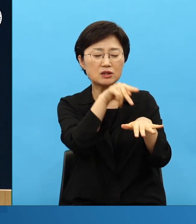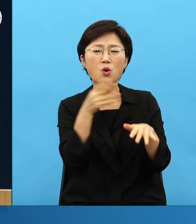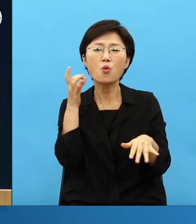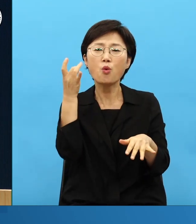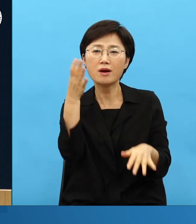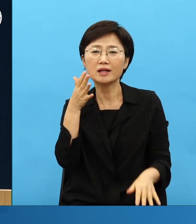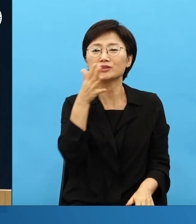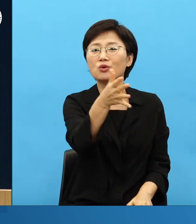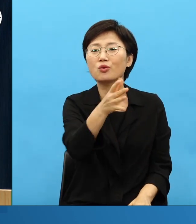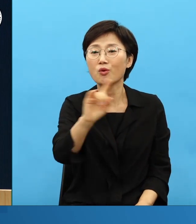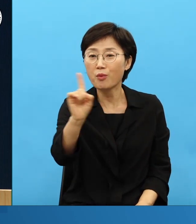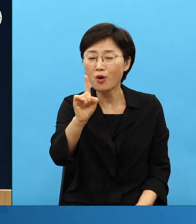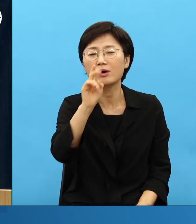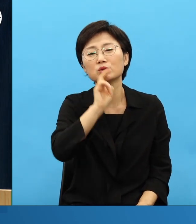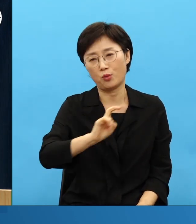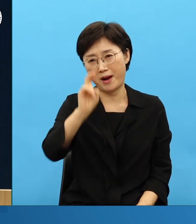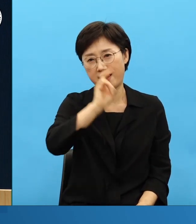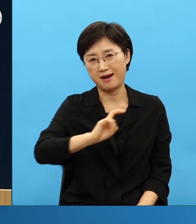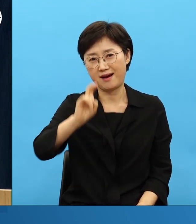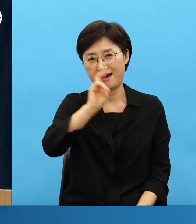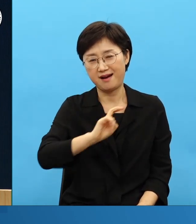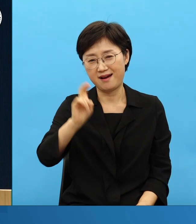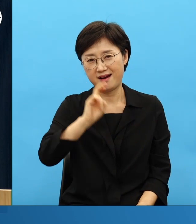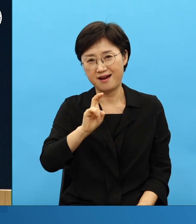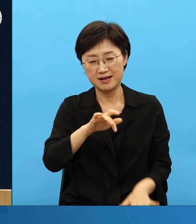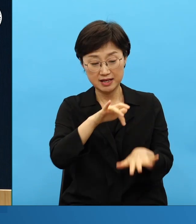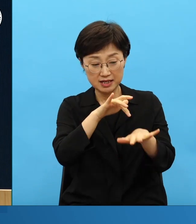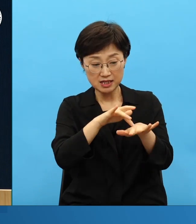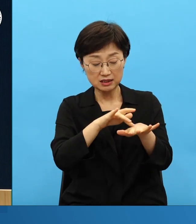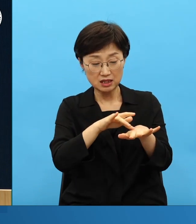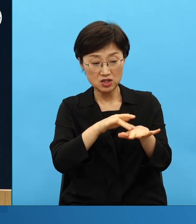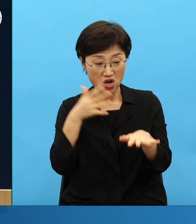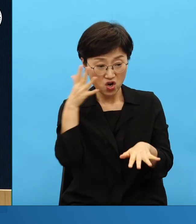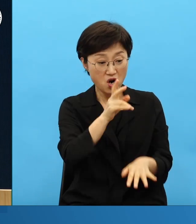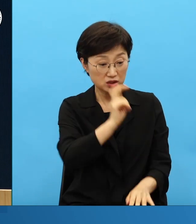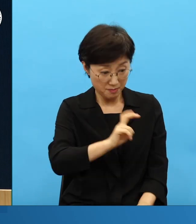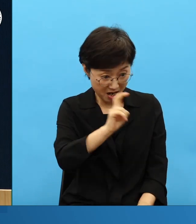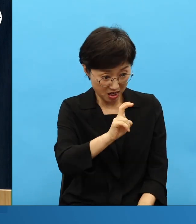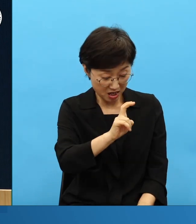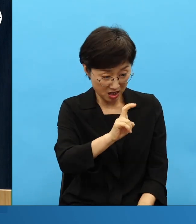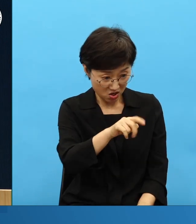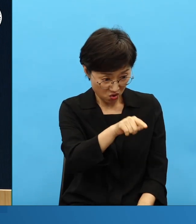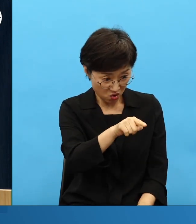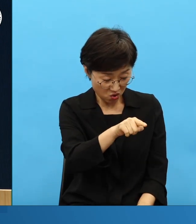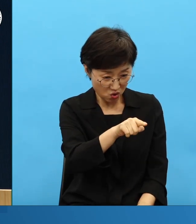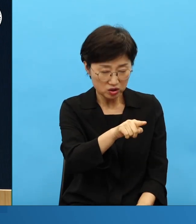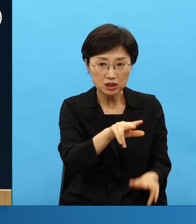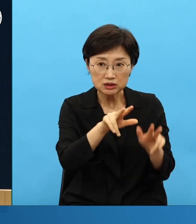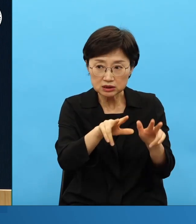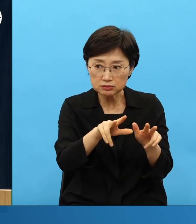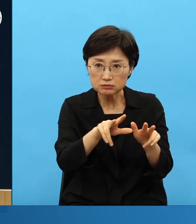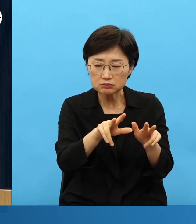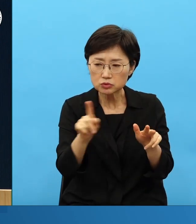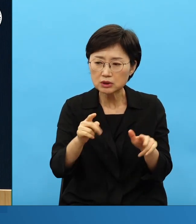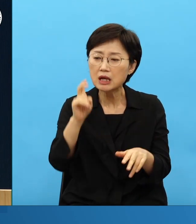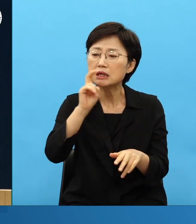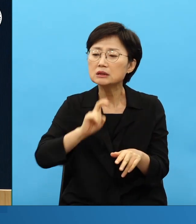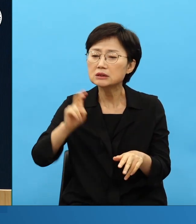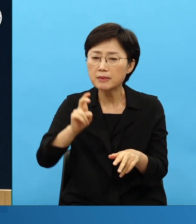day music exerts such great influence throughout the world. 그래서 음악하는 사람이 복음을 모르면